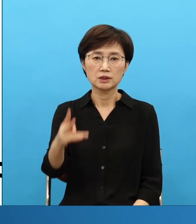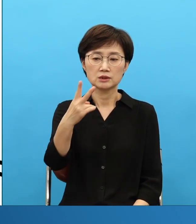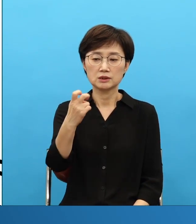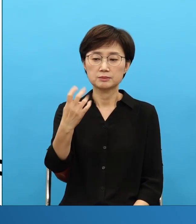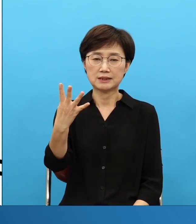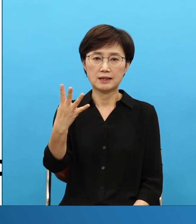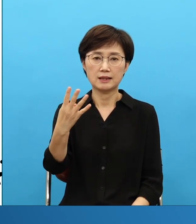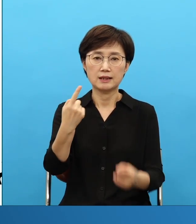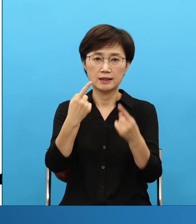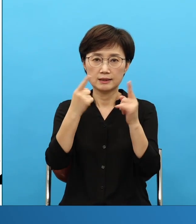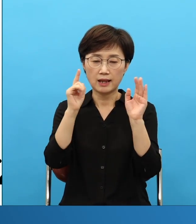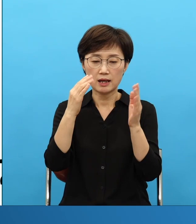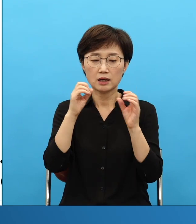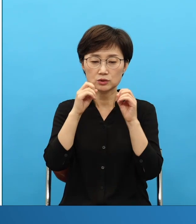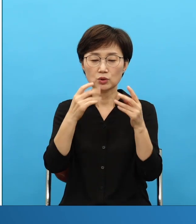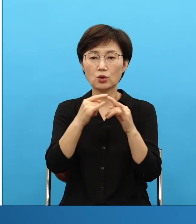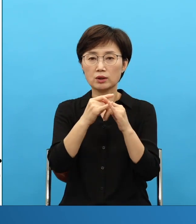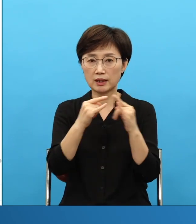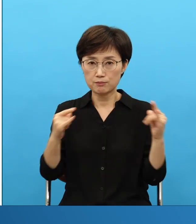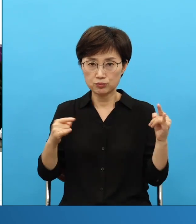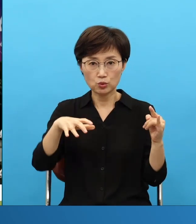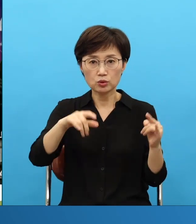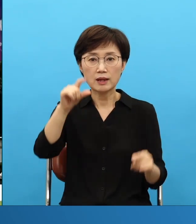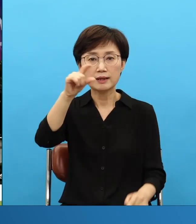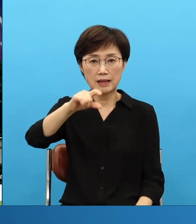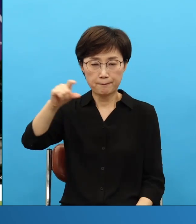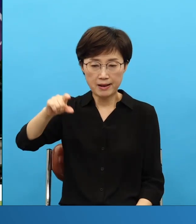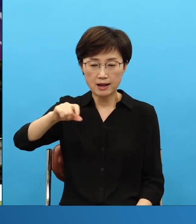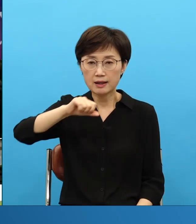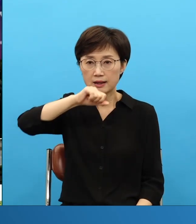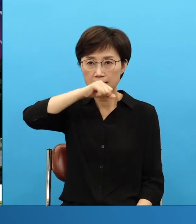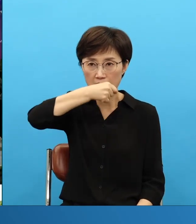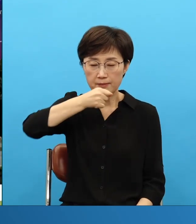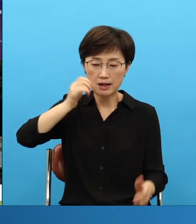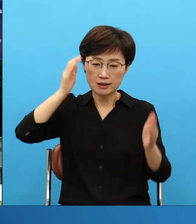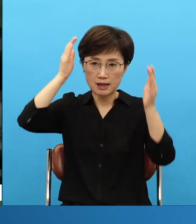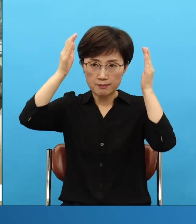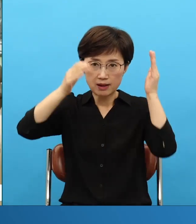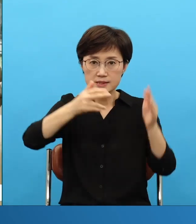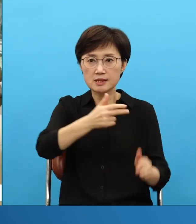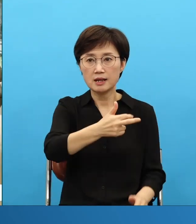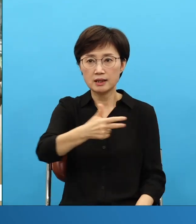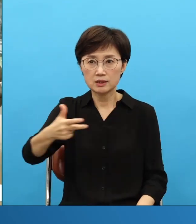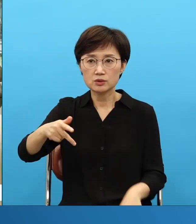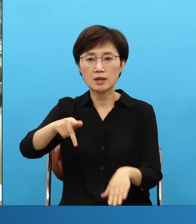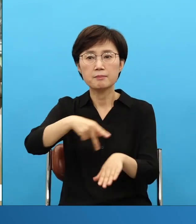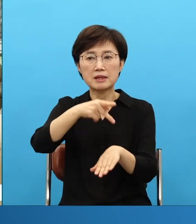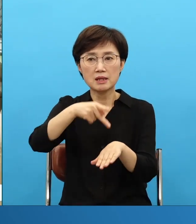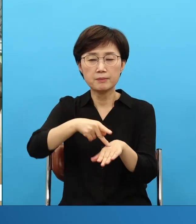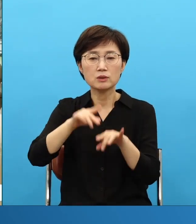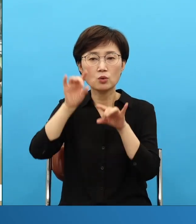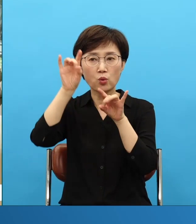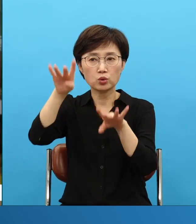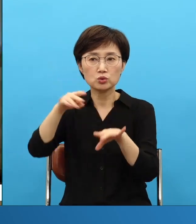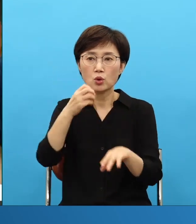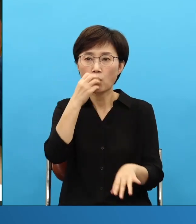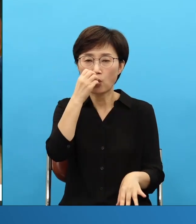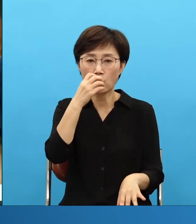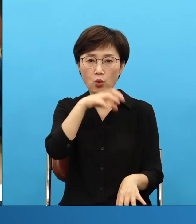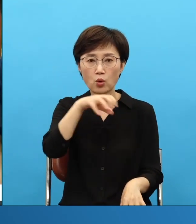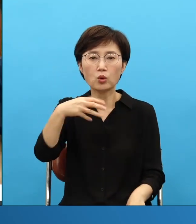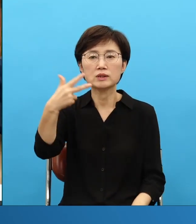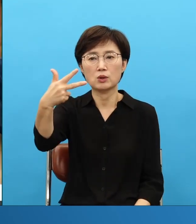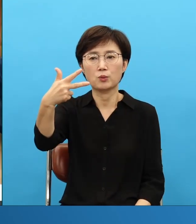2024 대학 선교 캠프가 네팔, 대만, 말레이시아, 인도네시아, 필리핀, 호주, 홍콩 등